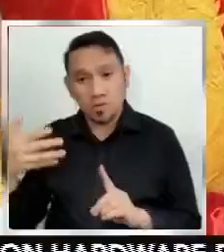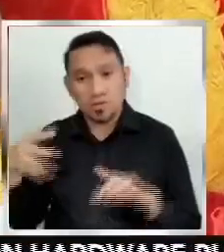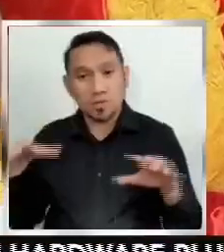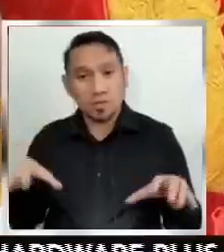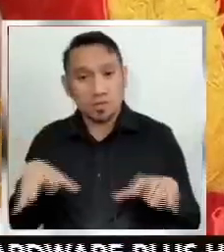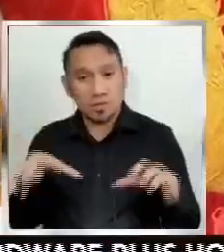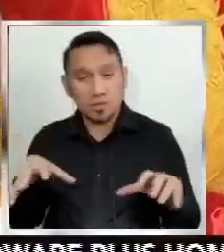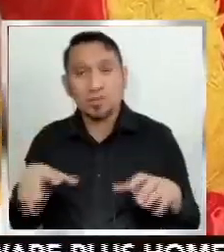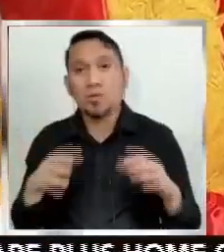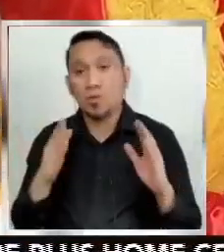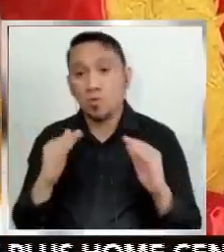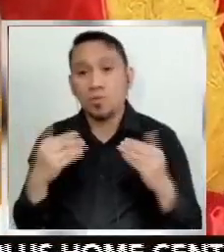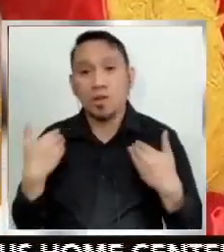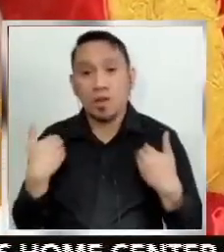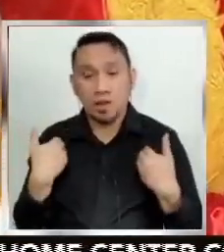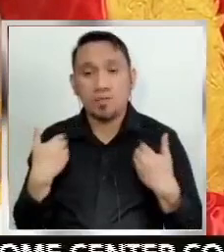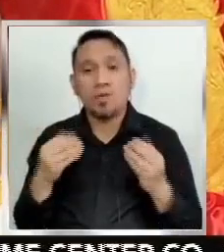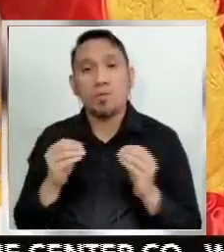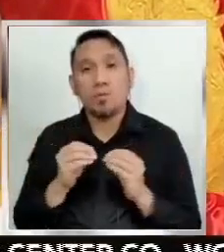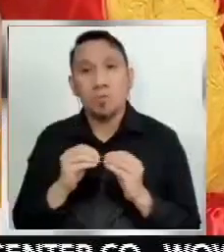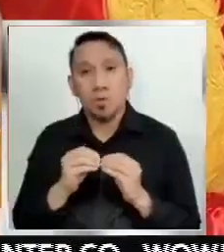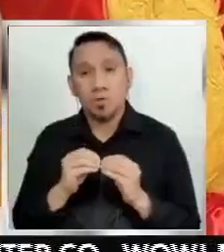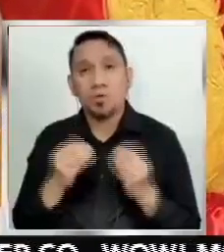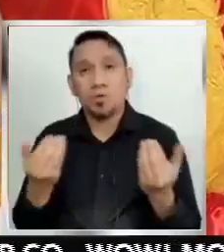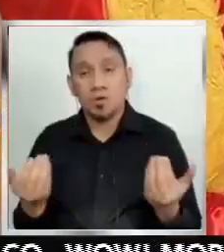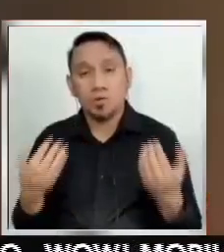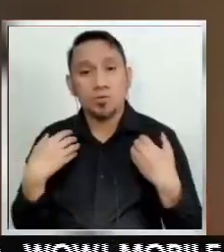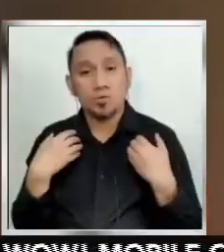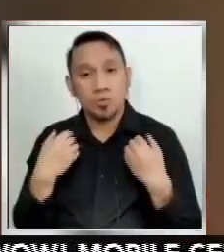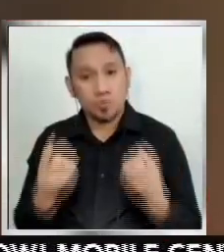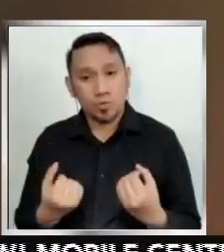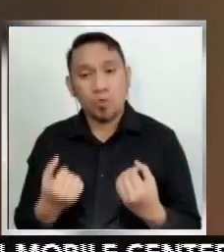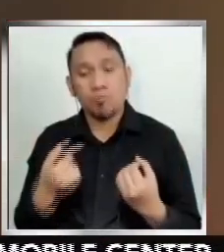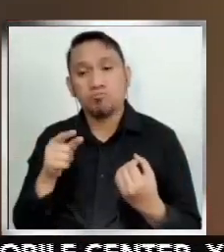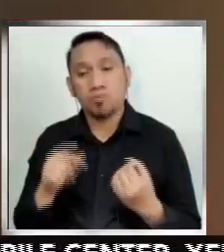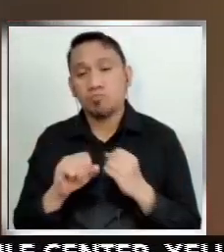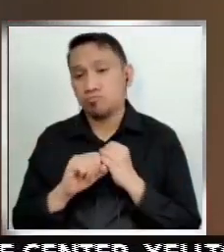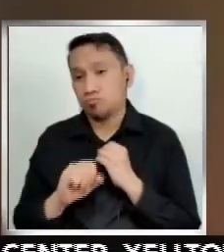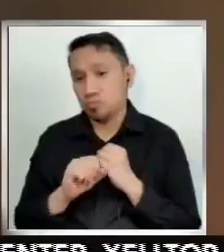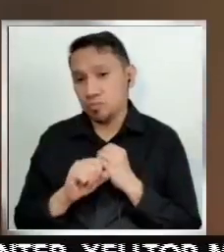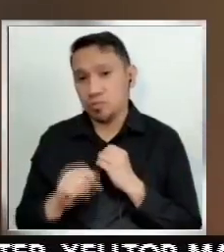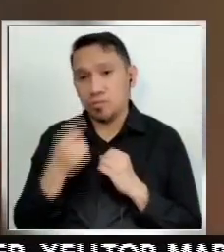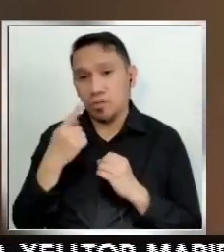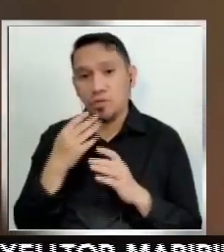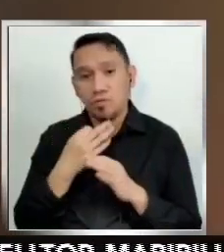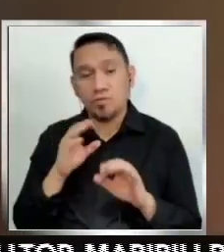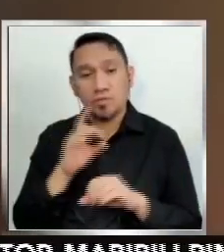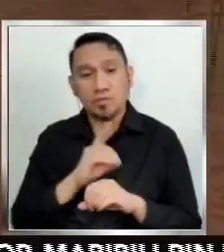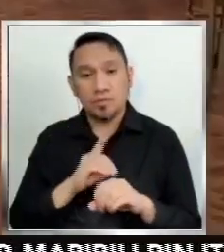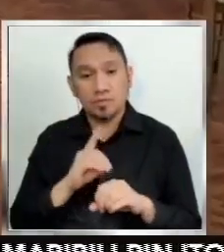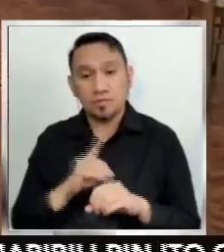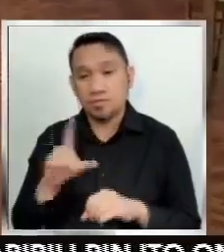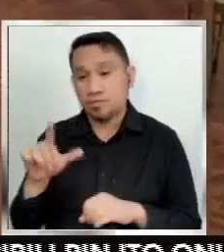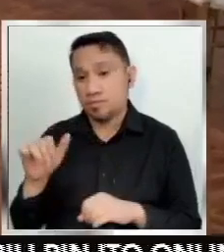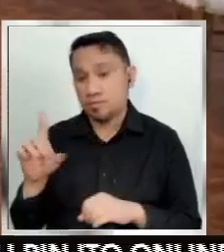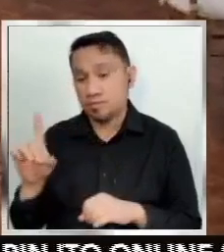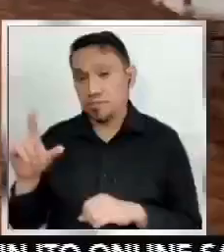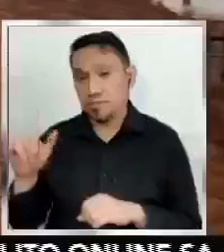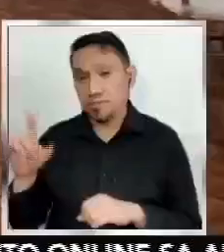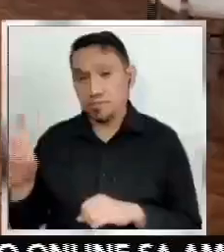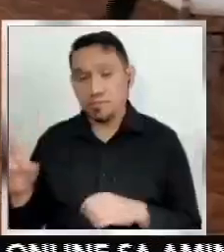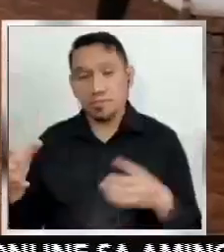mas maigting na boses sa bureaucracy. Suportado naman ng grupong Ladlad ang panawagang ito ng